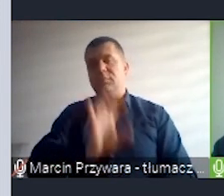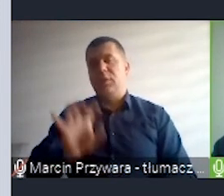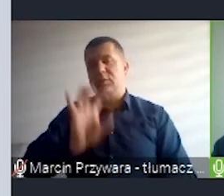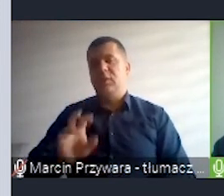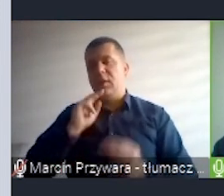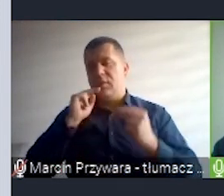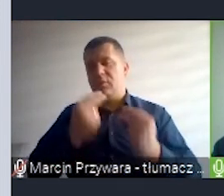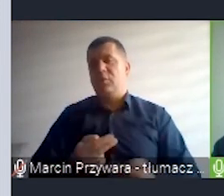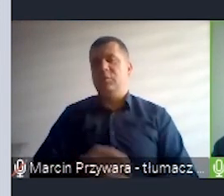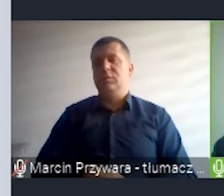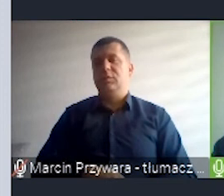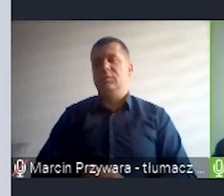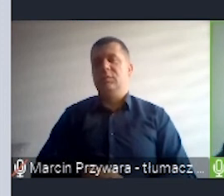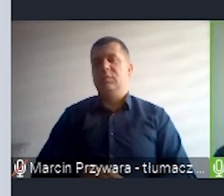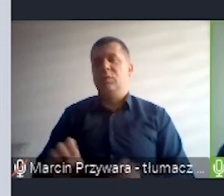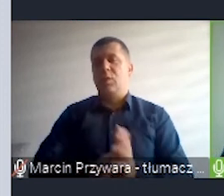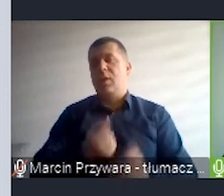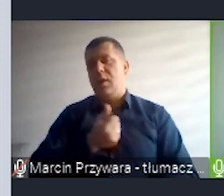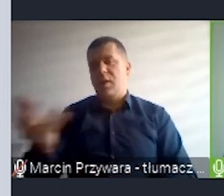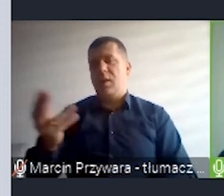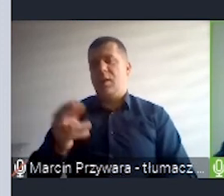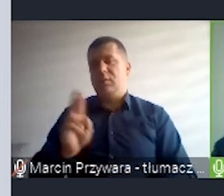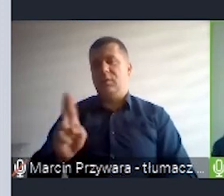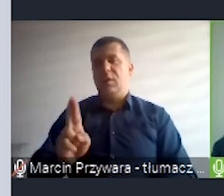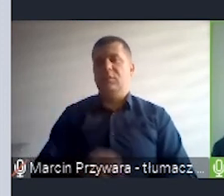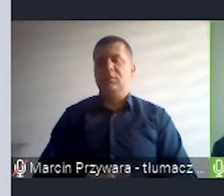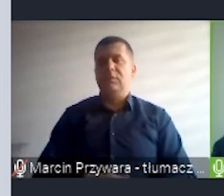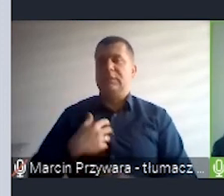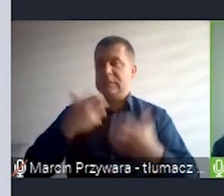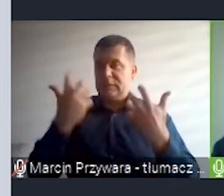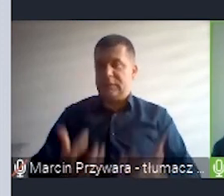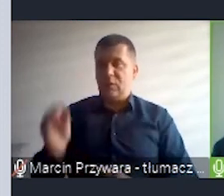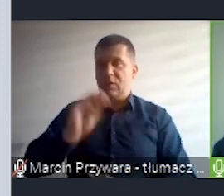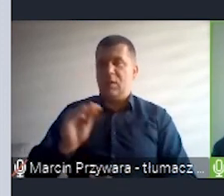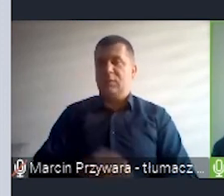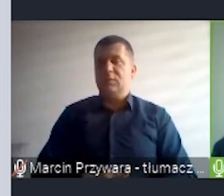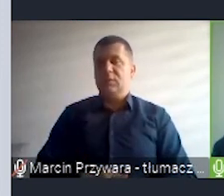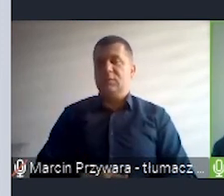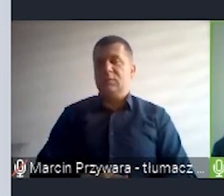przejrzeć, wrócić do paru rzeczy. Natomiast ja chciałbym jeszcze Wam